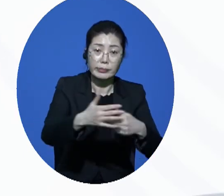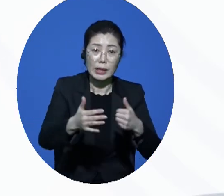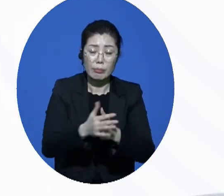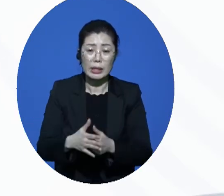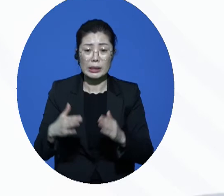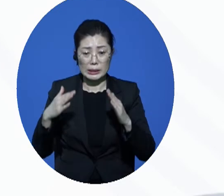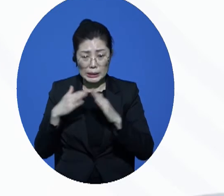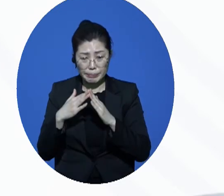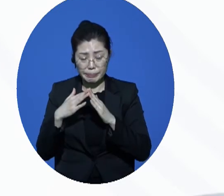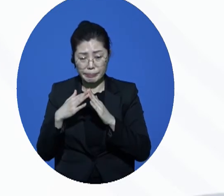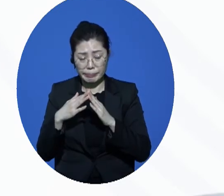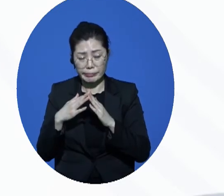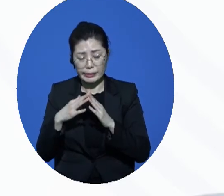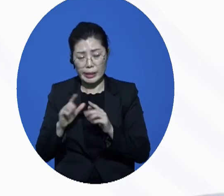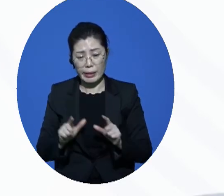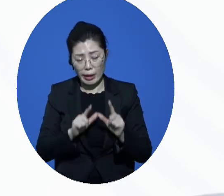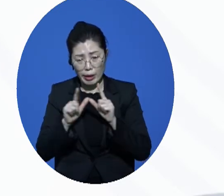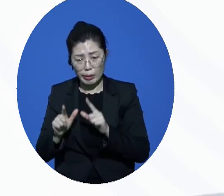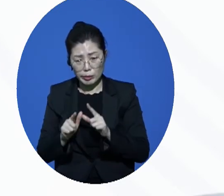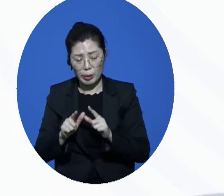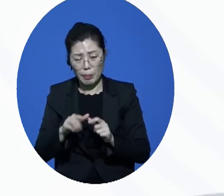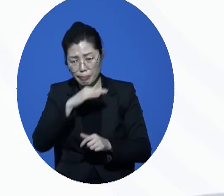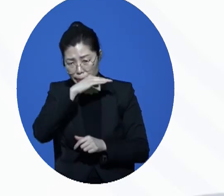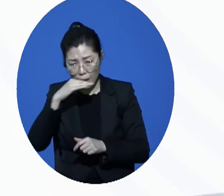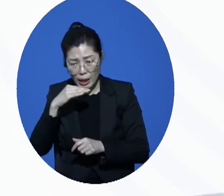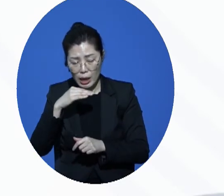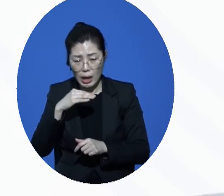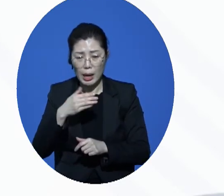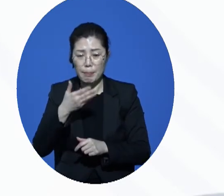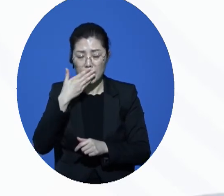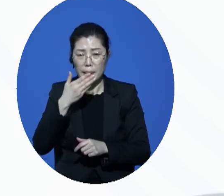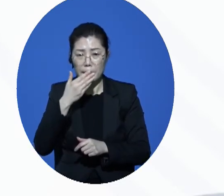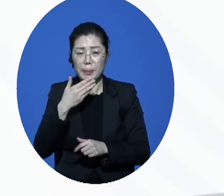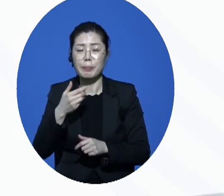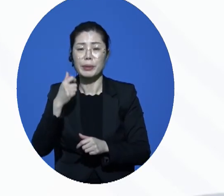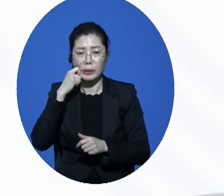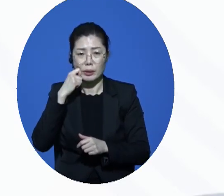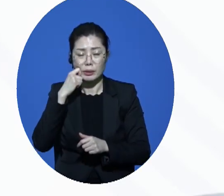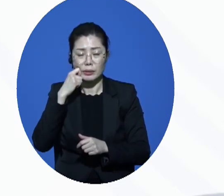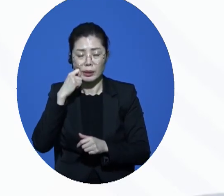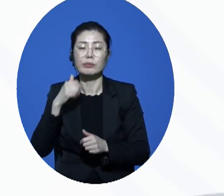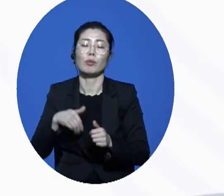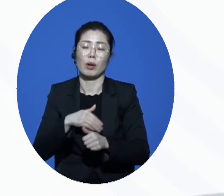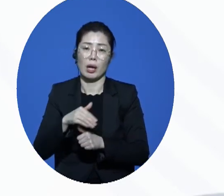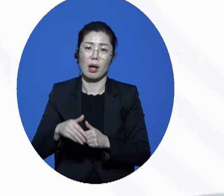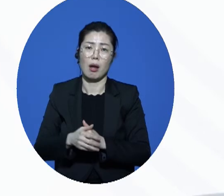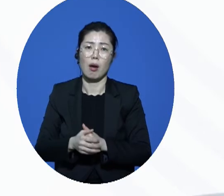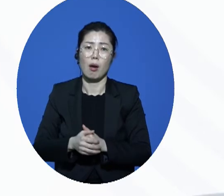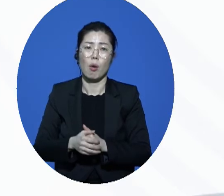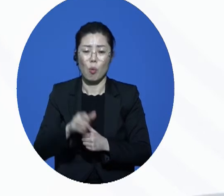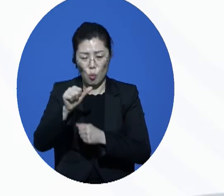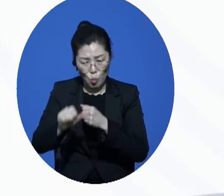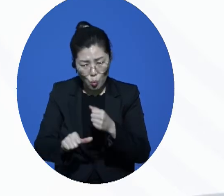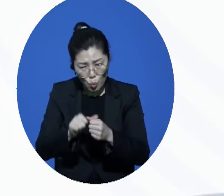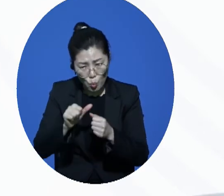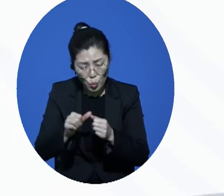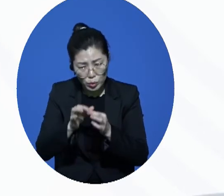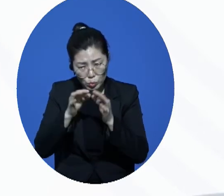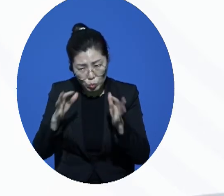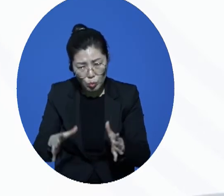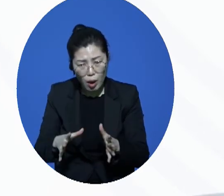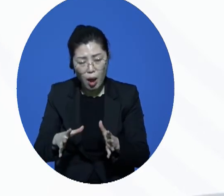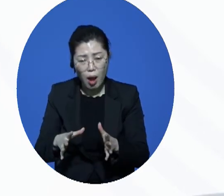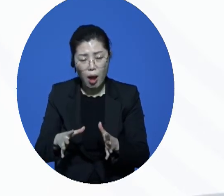제대로 의식주도 해결할 수 없는 상황을 맞이하게 됐던 겁니다. 5년 동안 국가는 아무런 준비도